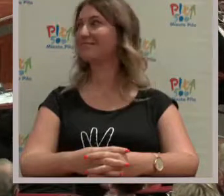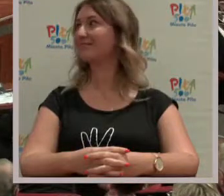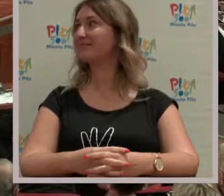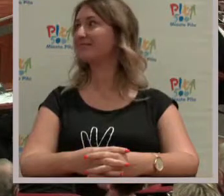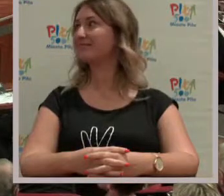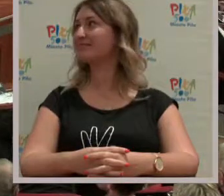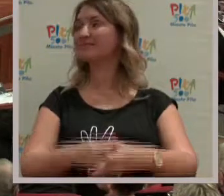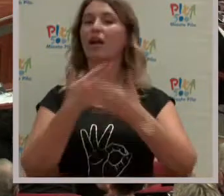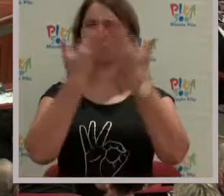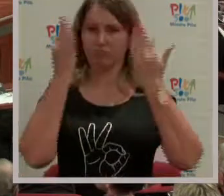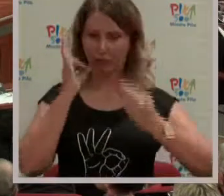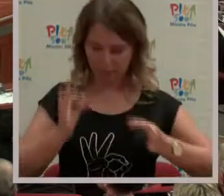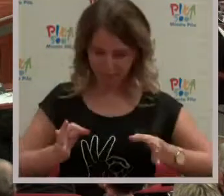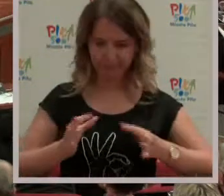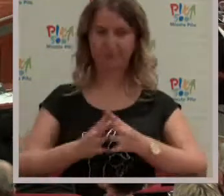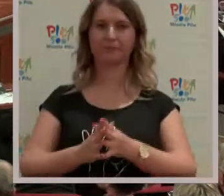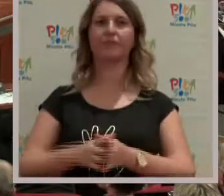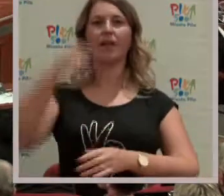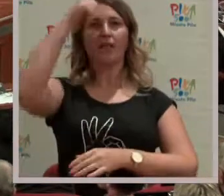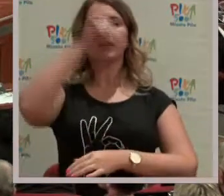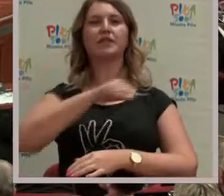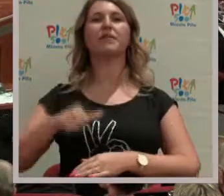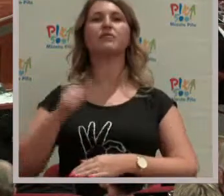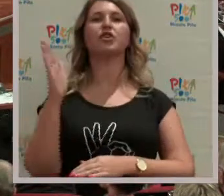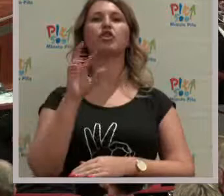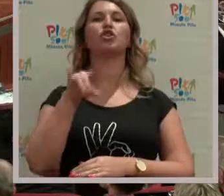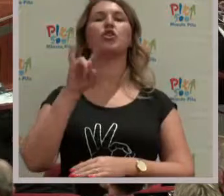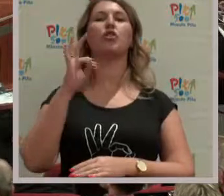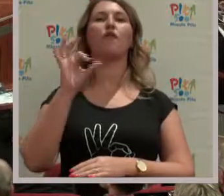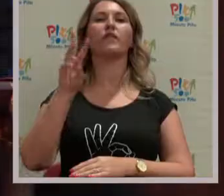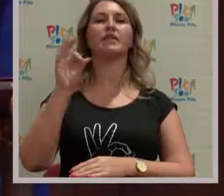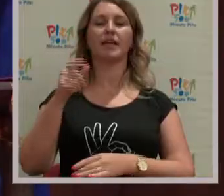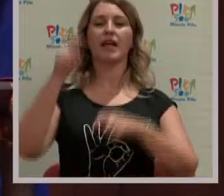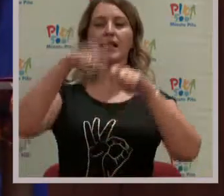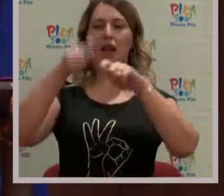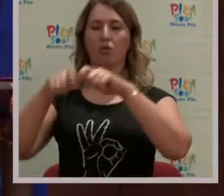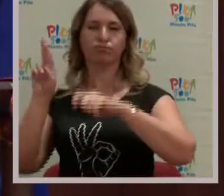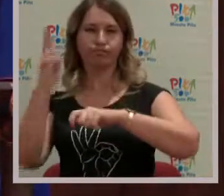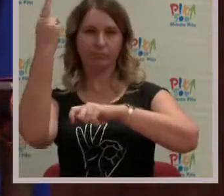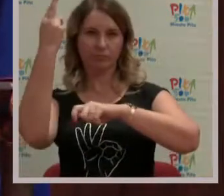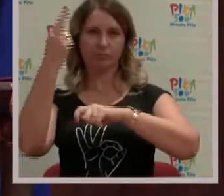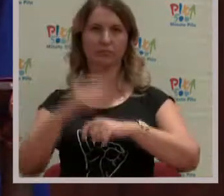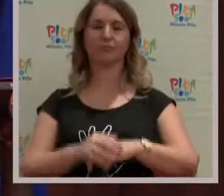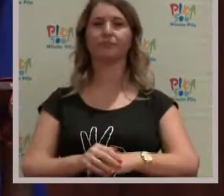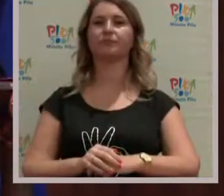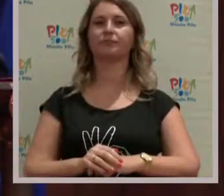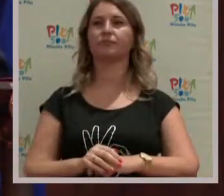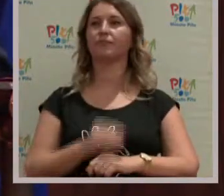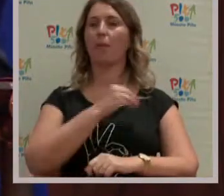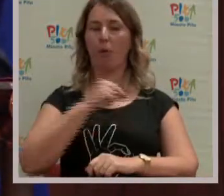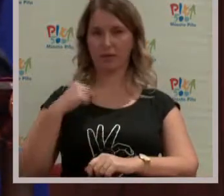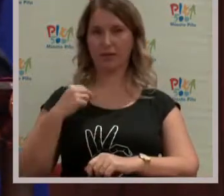Dzień dobry Państwu. Nazywam się Jakub Szczytowski, Towarzystwo Kontroli Rekordów Niecodziennych i Osobliwości.